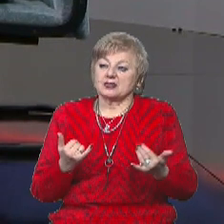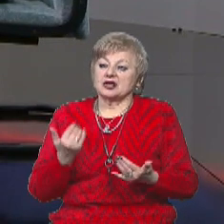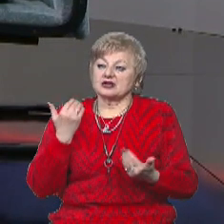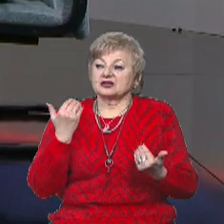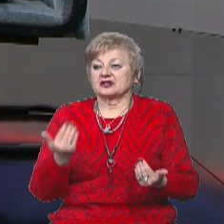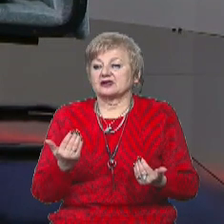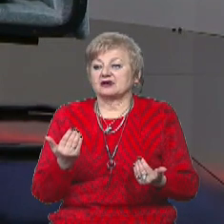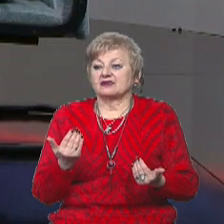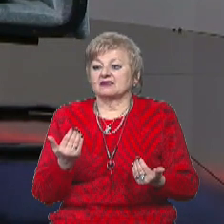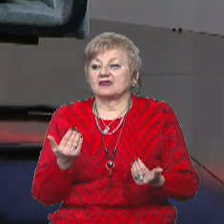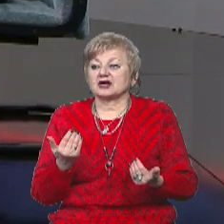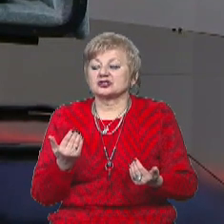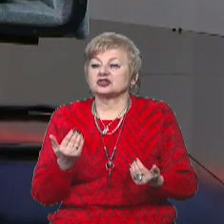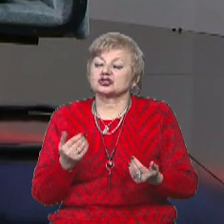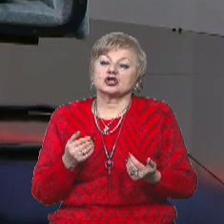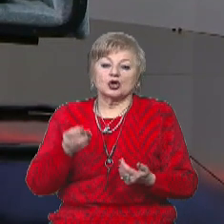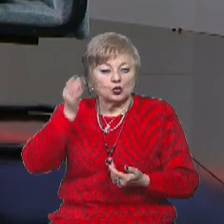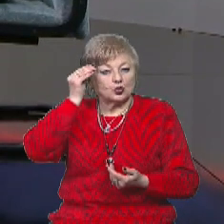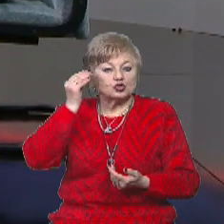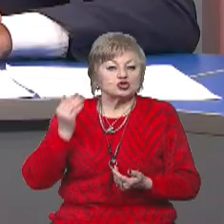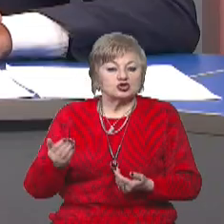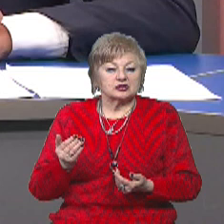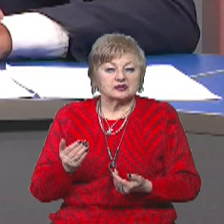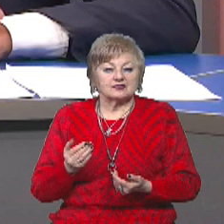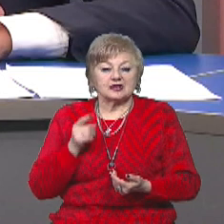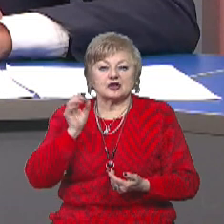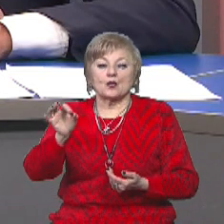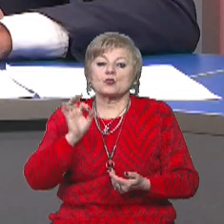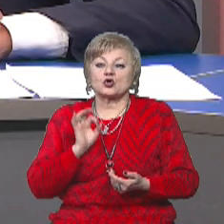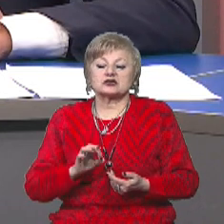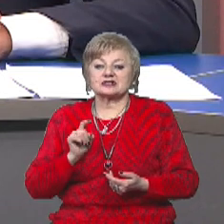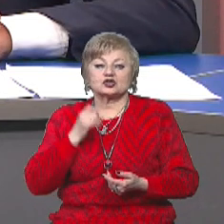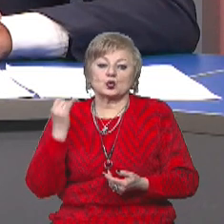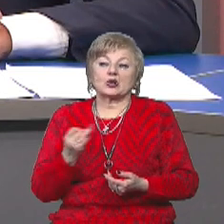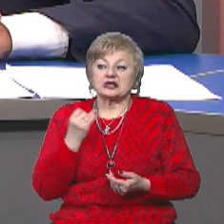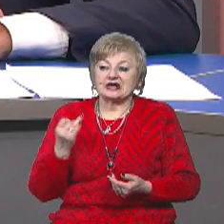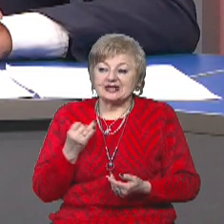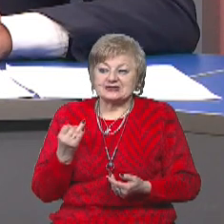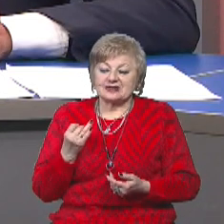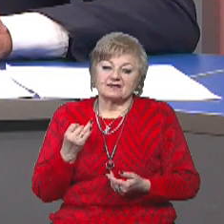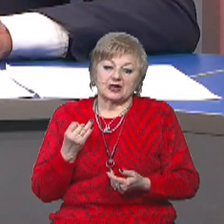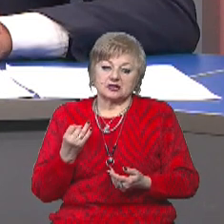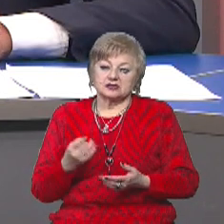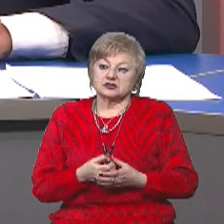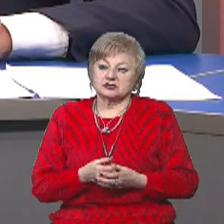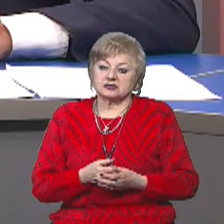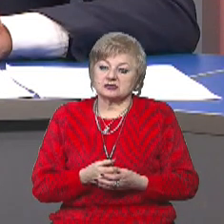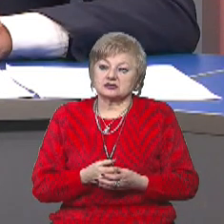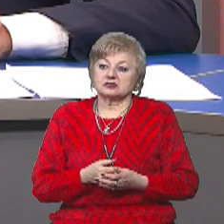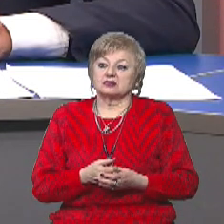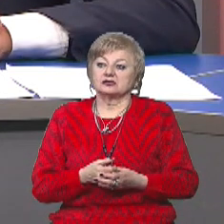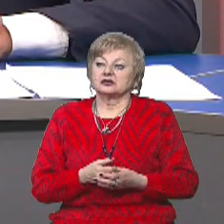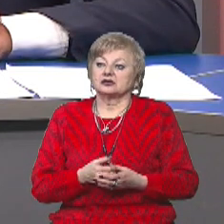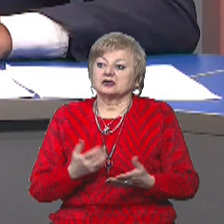ваше, я не знаю, відчуття, чи може хтось рахував за цей тиждень, відсоток тих, хто цікавиться і тисне знизу, який? Ну, не 5